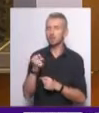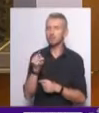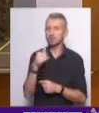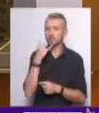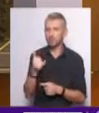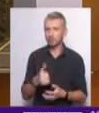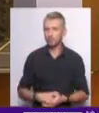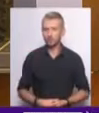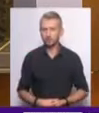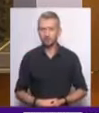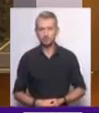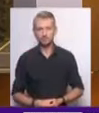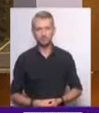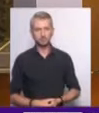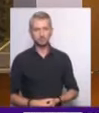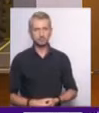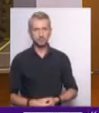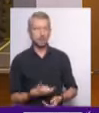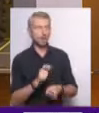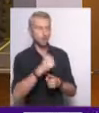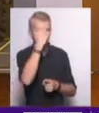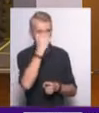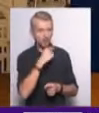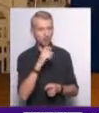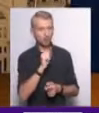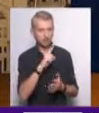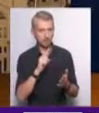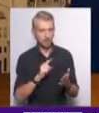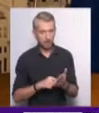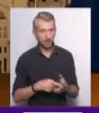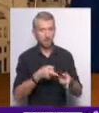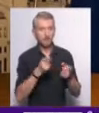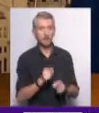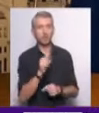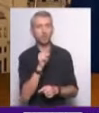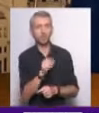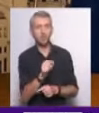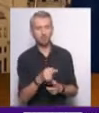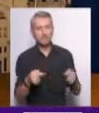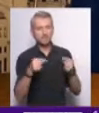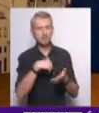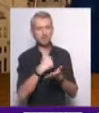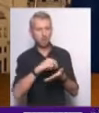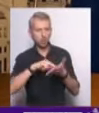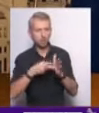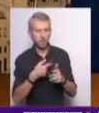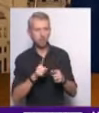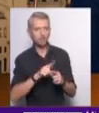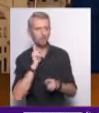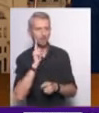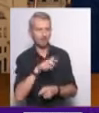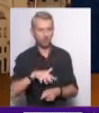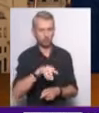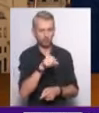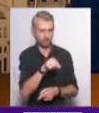дзвінку. Власне, дуже дякую за запитання. Дійсно, там, згідно генерального плану, це зелена зона, от саме